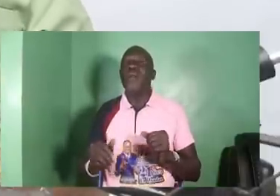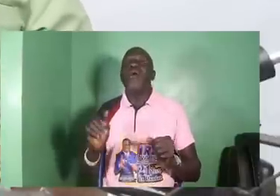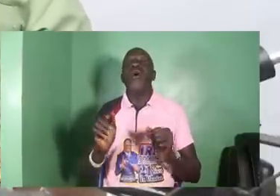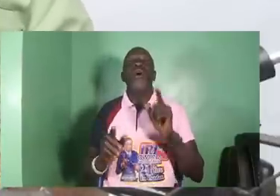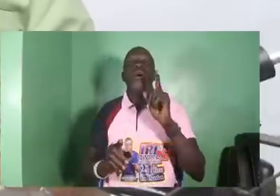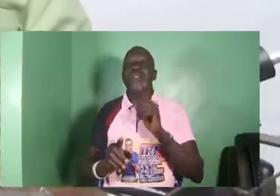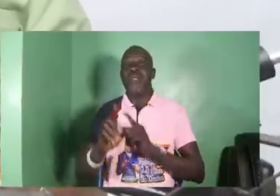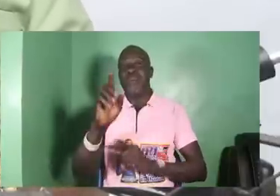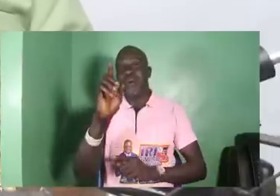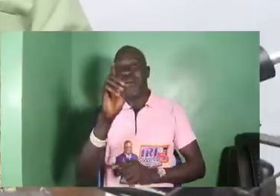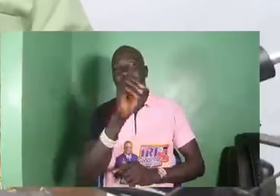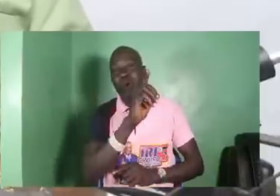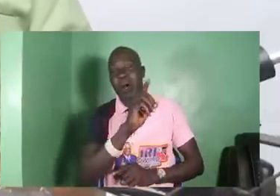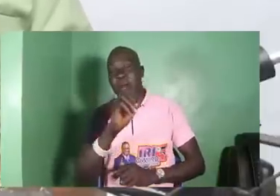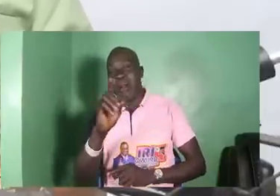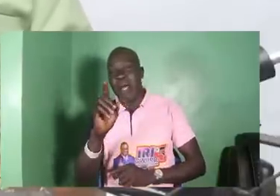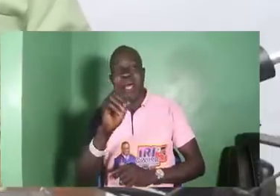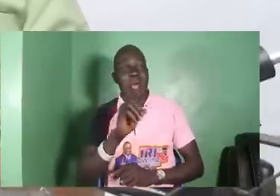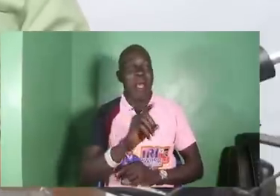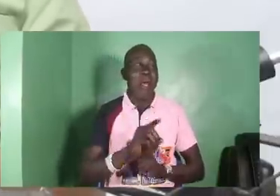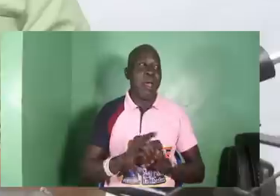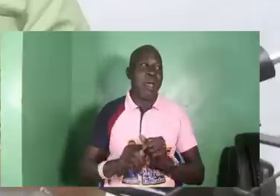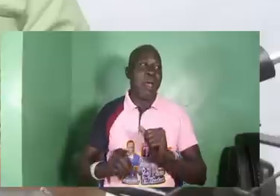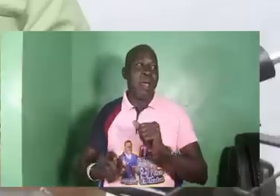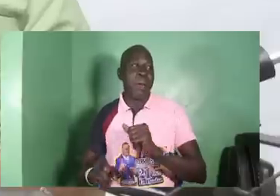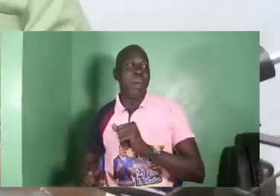ore oni bu ore